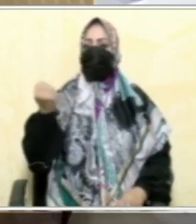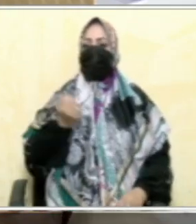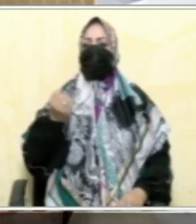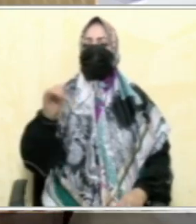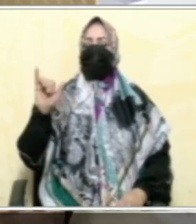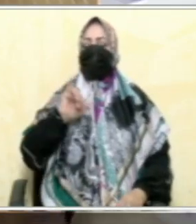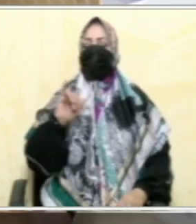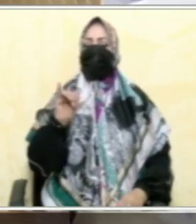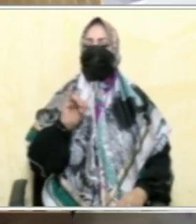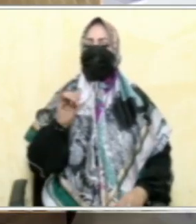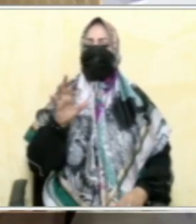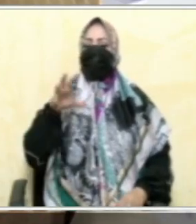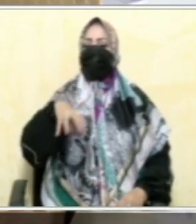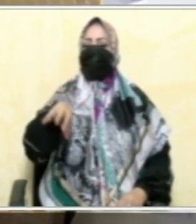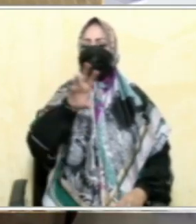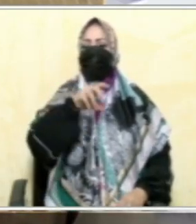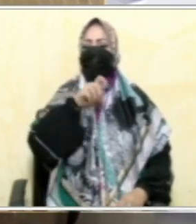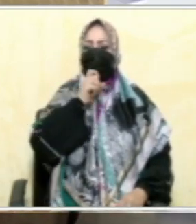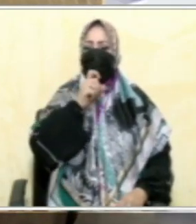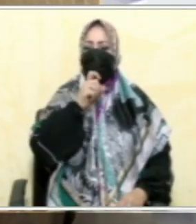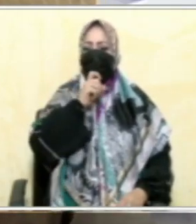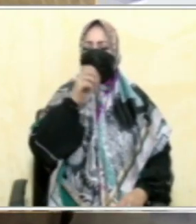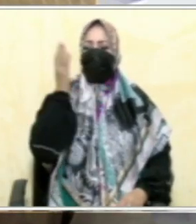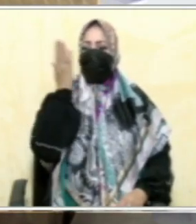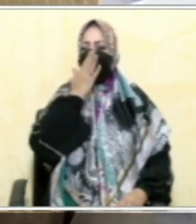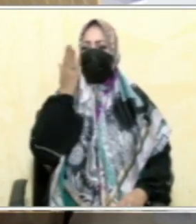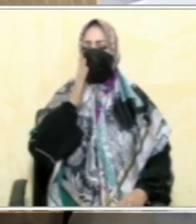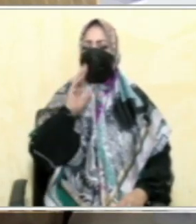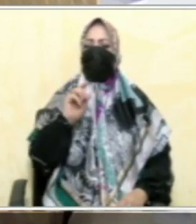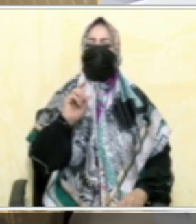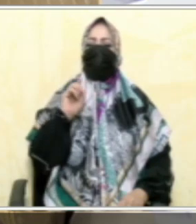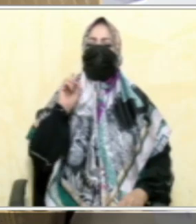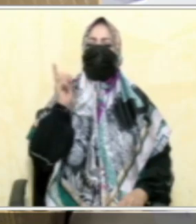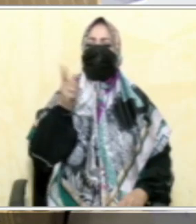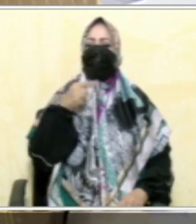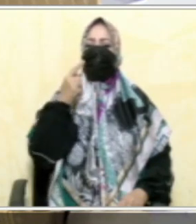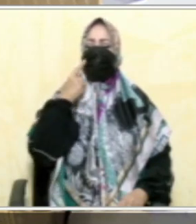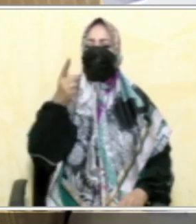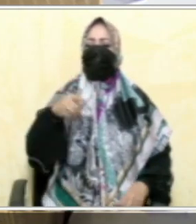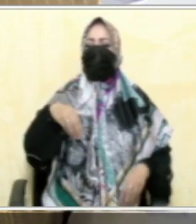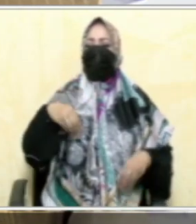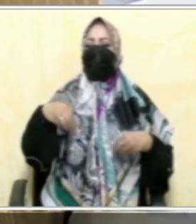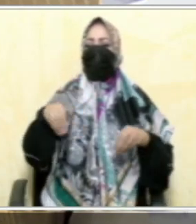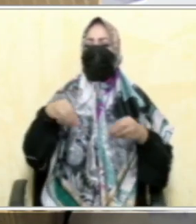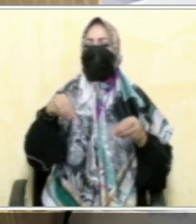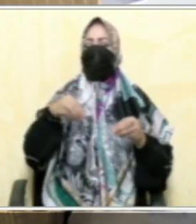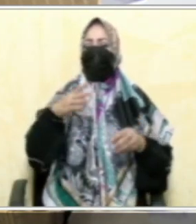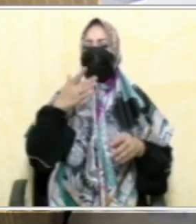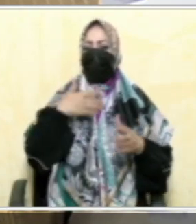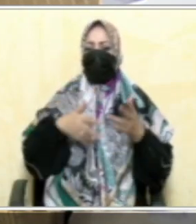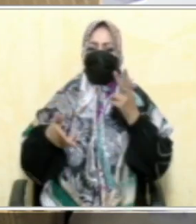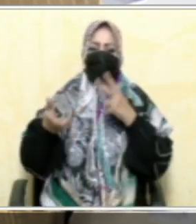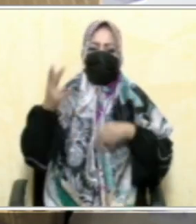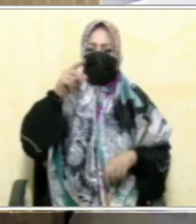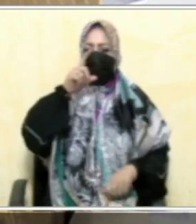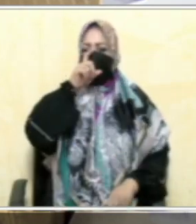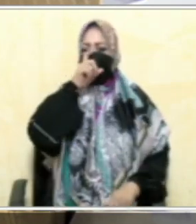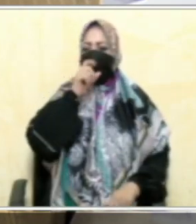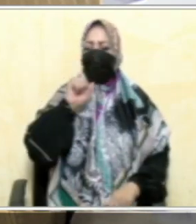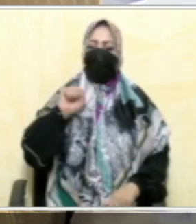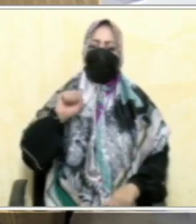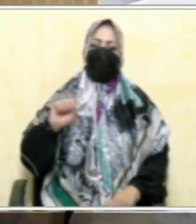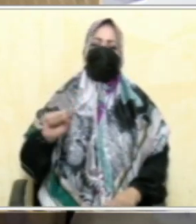متخلفة وإن كانت غنية. مثلا بلادنا دولة نفطية والتعليم فيها